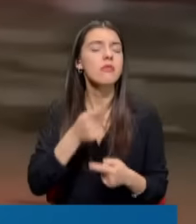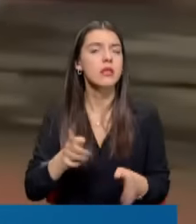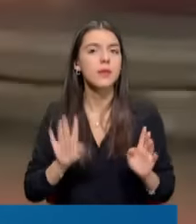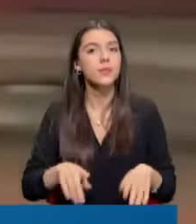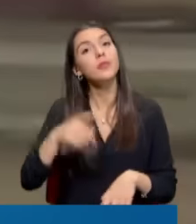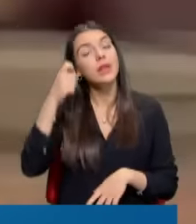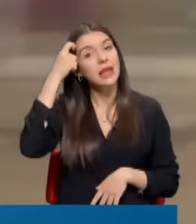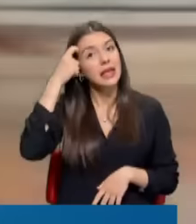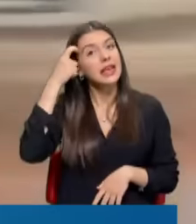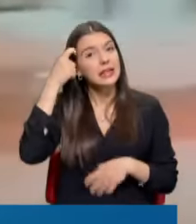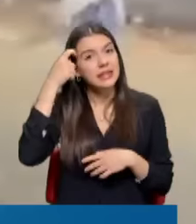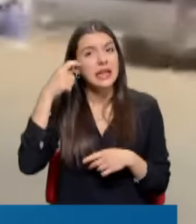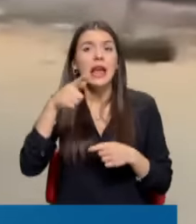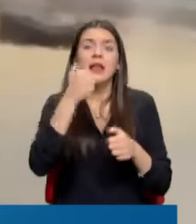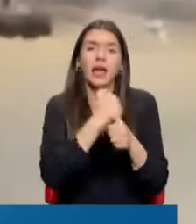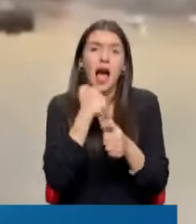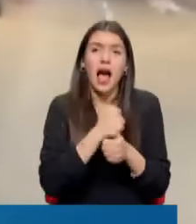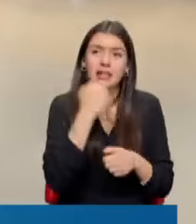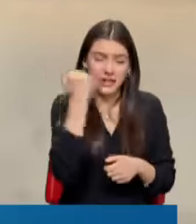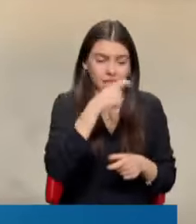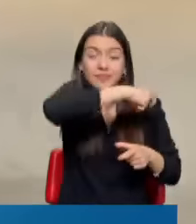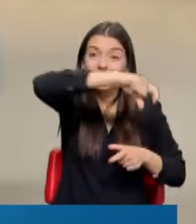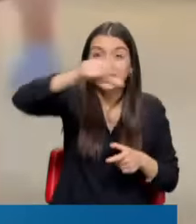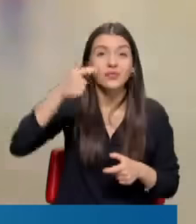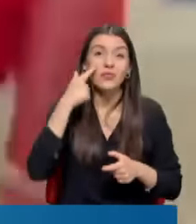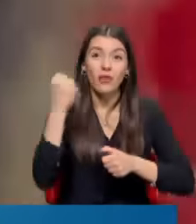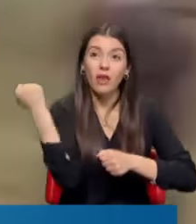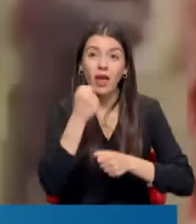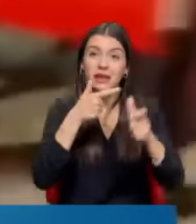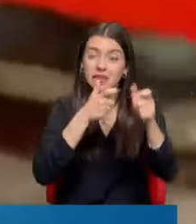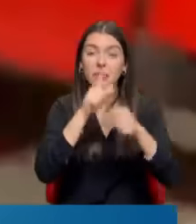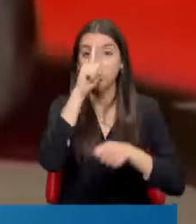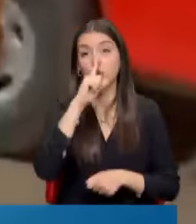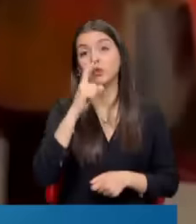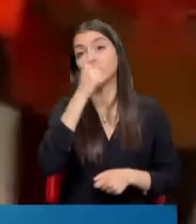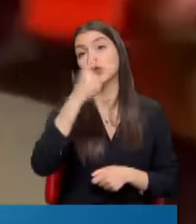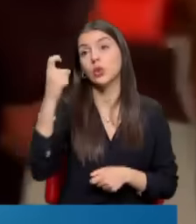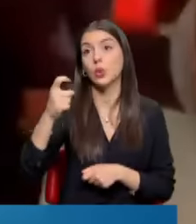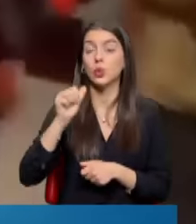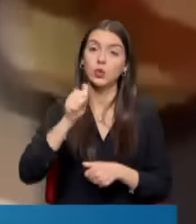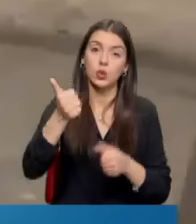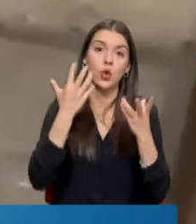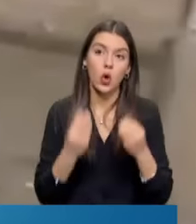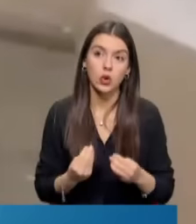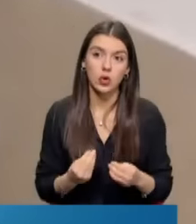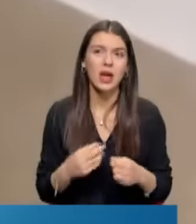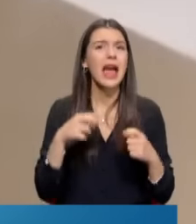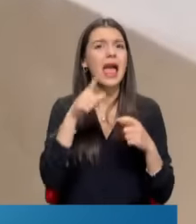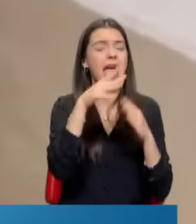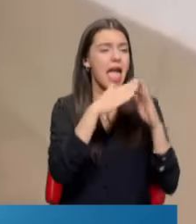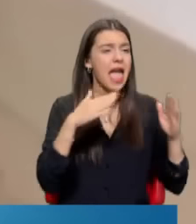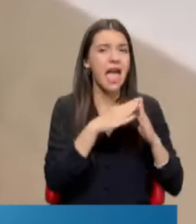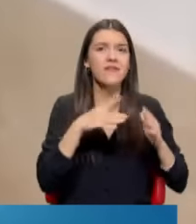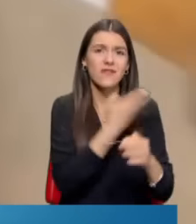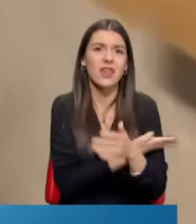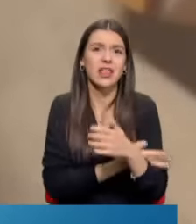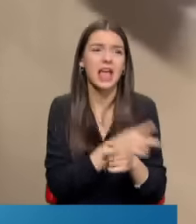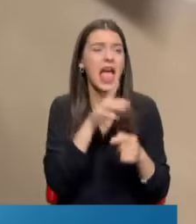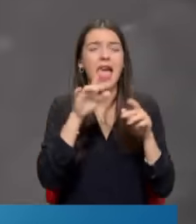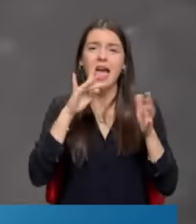İsrail'in Gazze şeridindeki saldırıları ise 199. gününde. Refah kentinde yine sivillerin evleri hedef alındı.